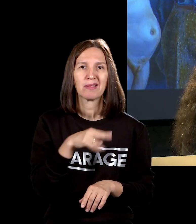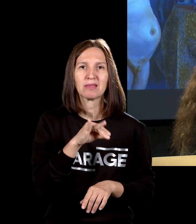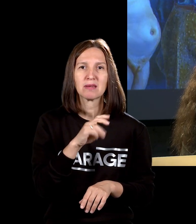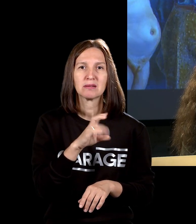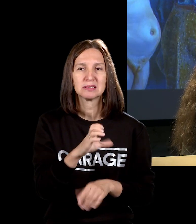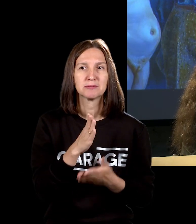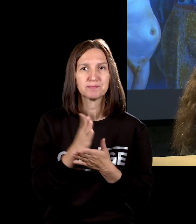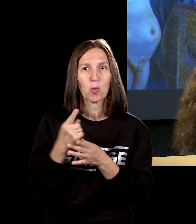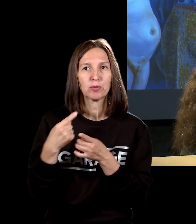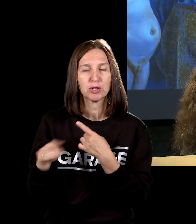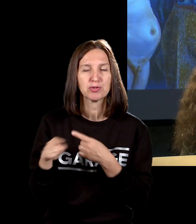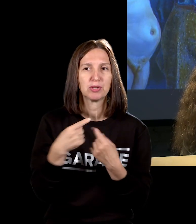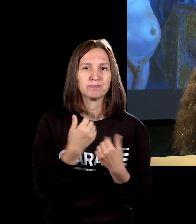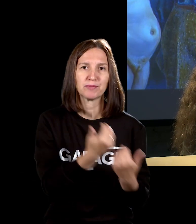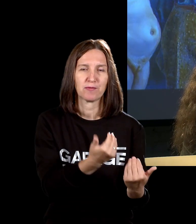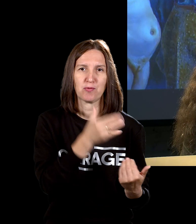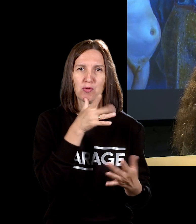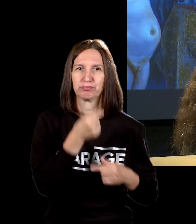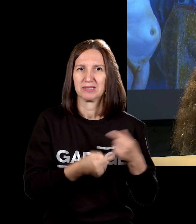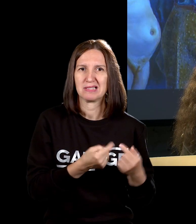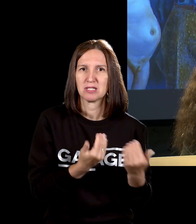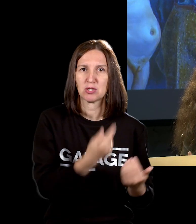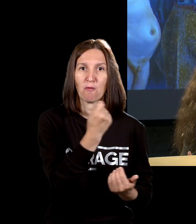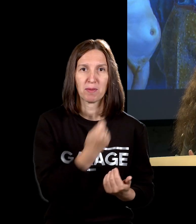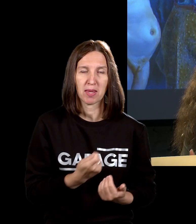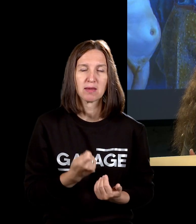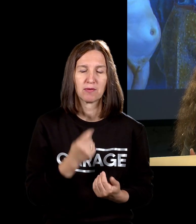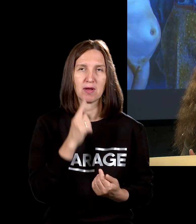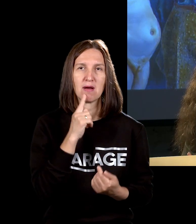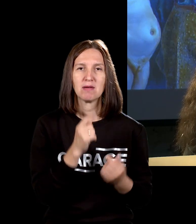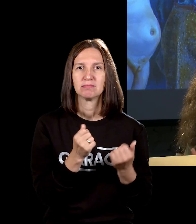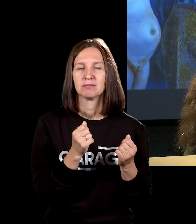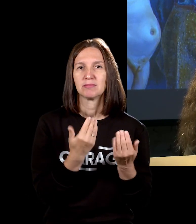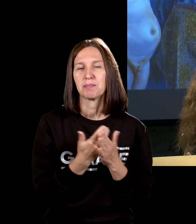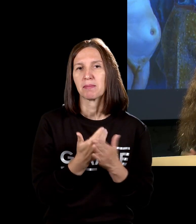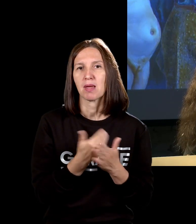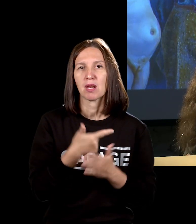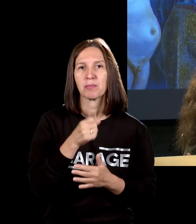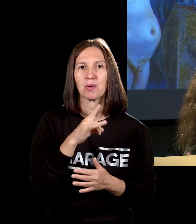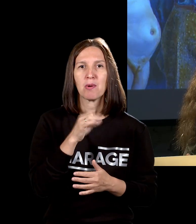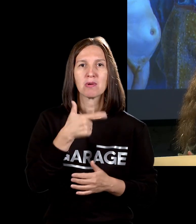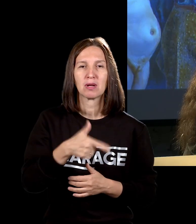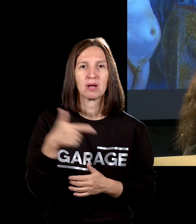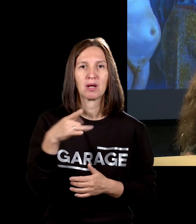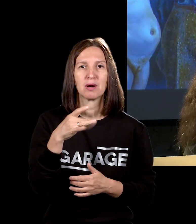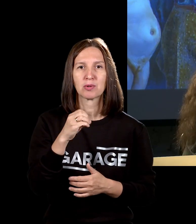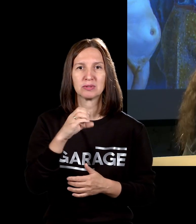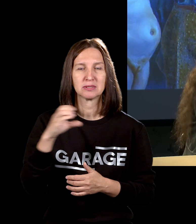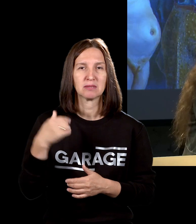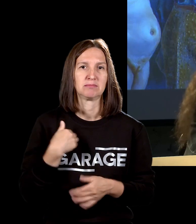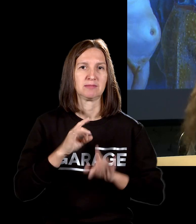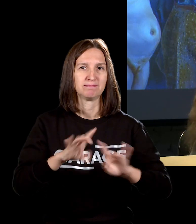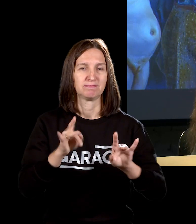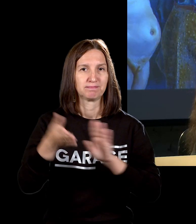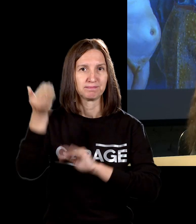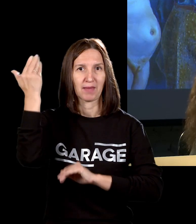от его, многих его современников и художников, которых мы обычно ставят в один ряд с ним, да, например, Георга Гросса, о котором мы говорили на одной